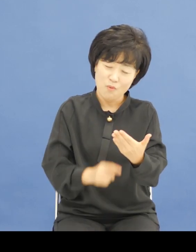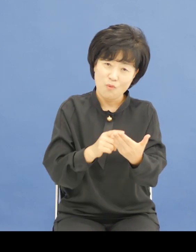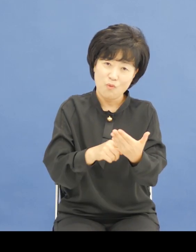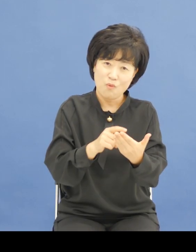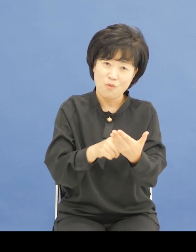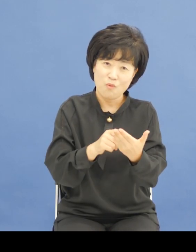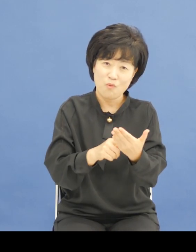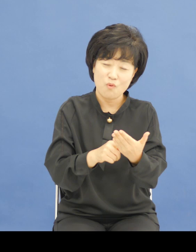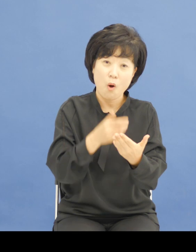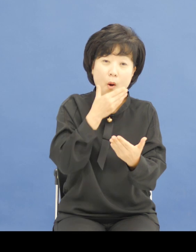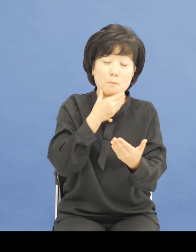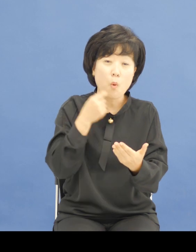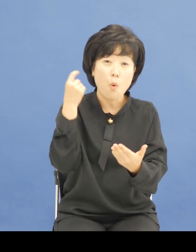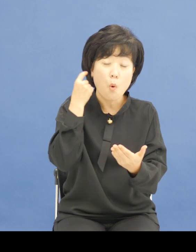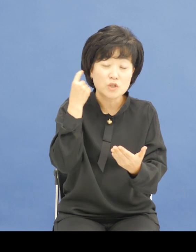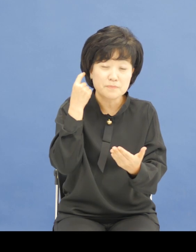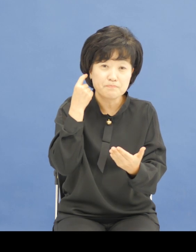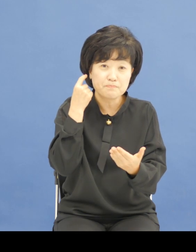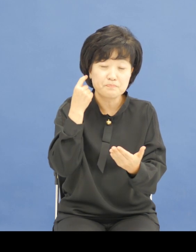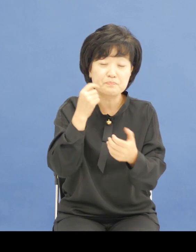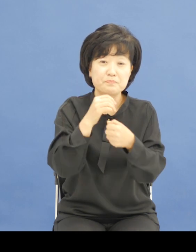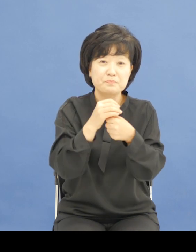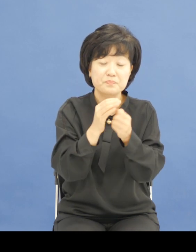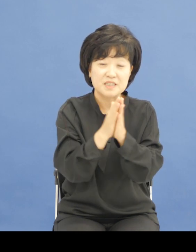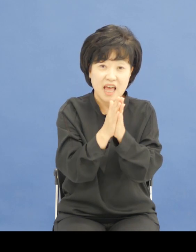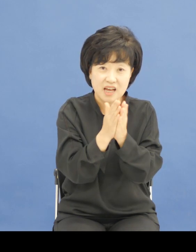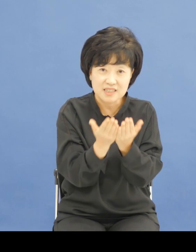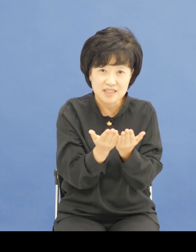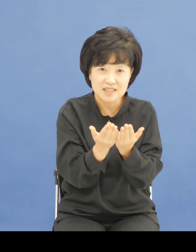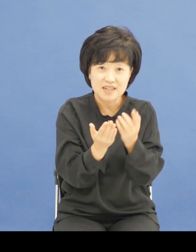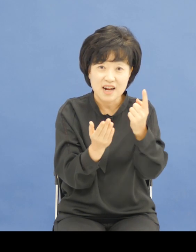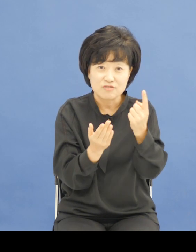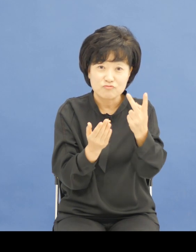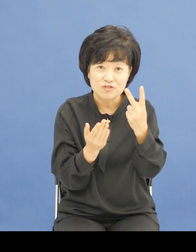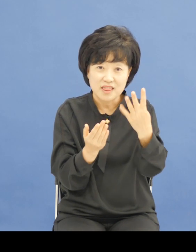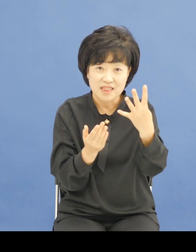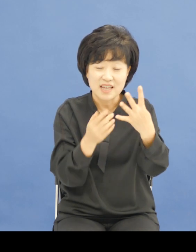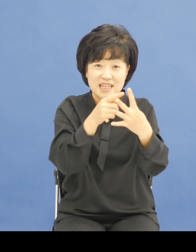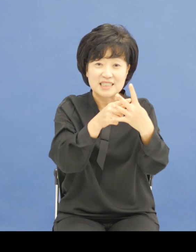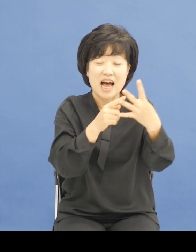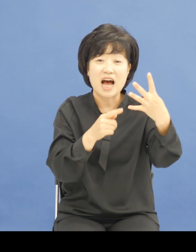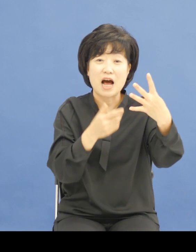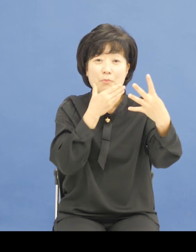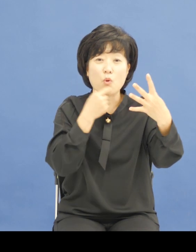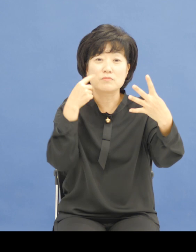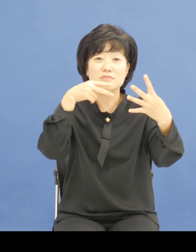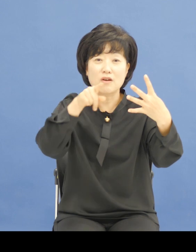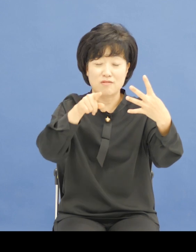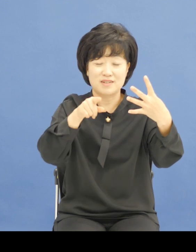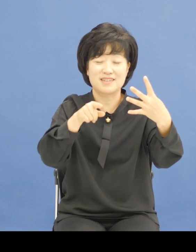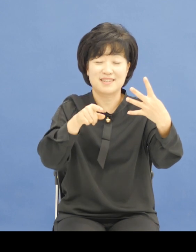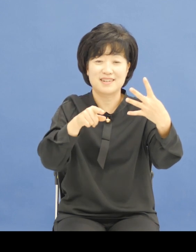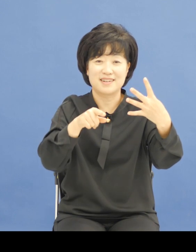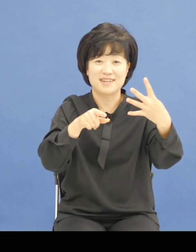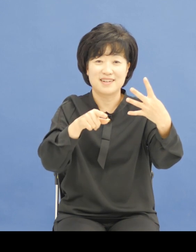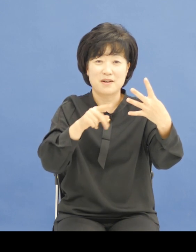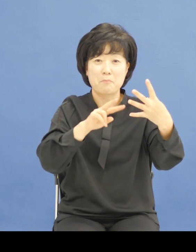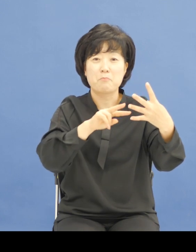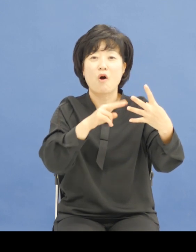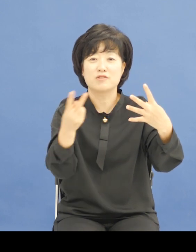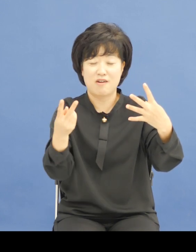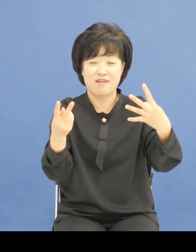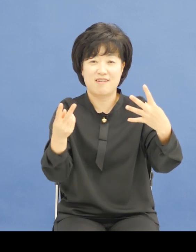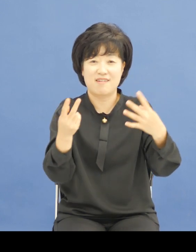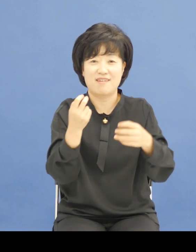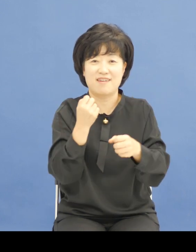진짜 신기하다. 한글로 표기한 거죠. 예, 아, 이거를 그렇죠. 좀 약간 유연하게 좀 읽어주시면 안 돼요? 예, 그래요. 글쎄 뭐 저도 좀 한번